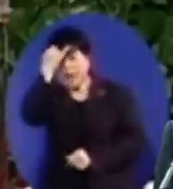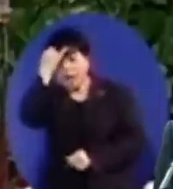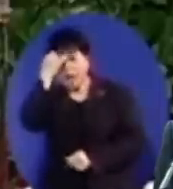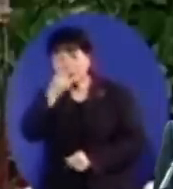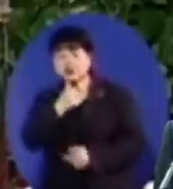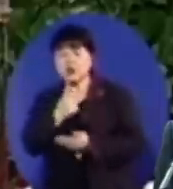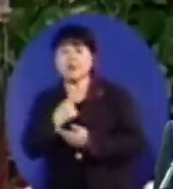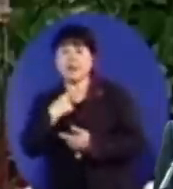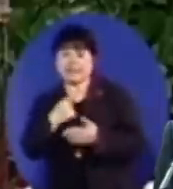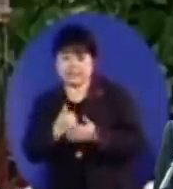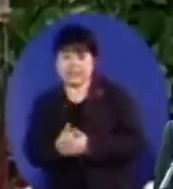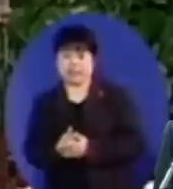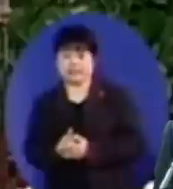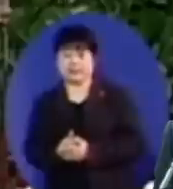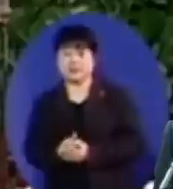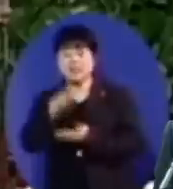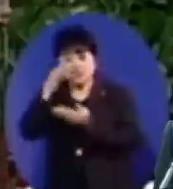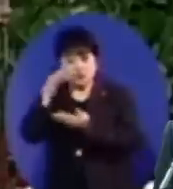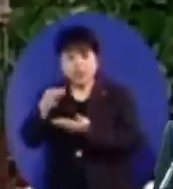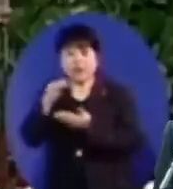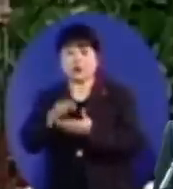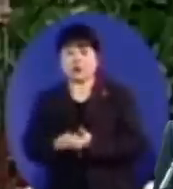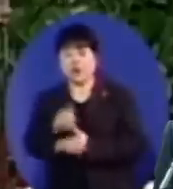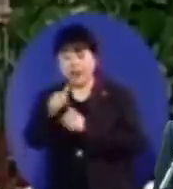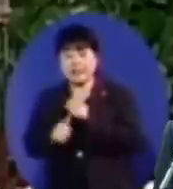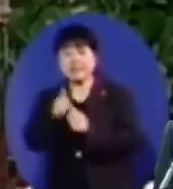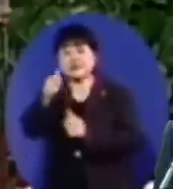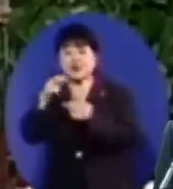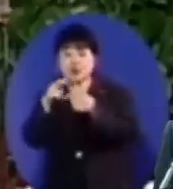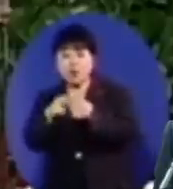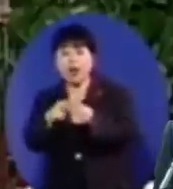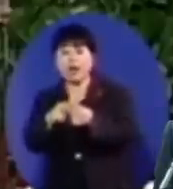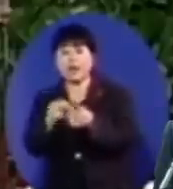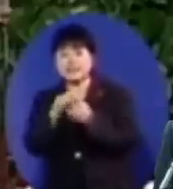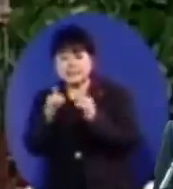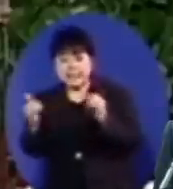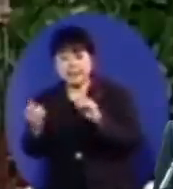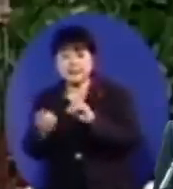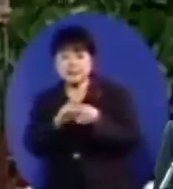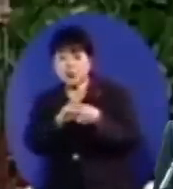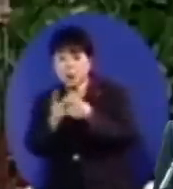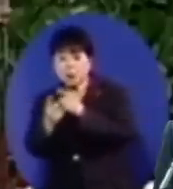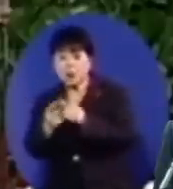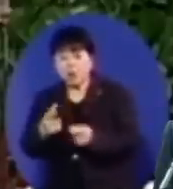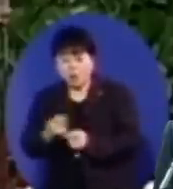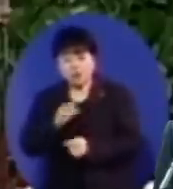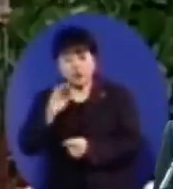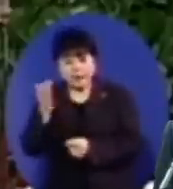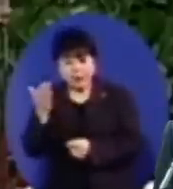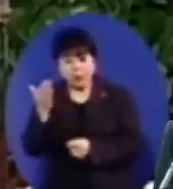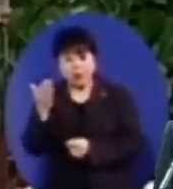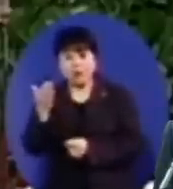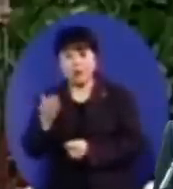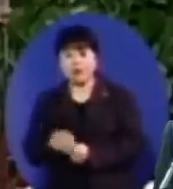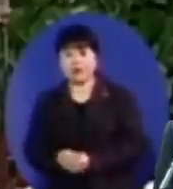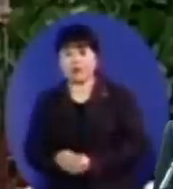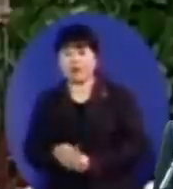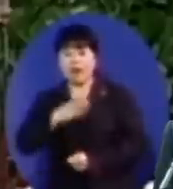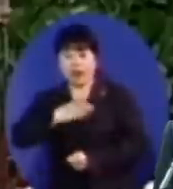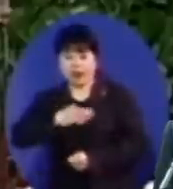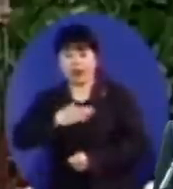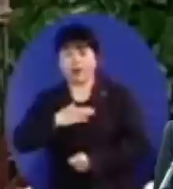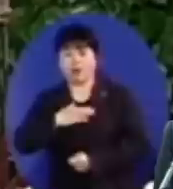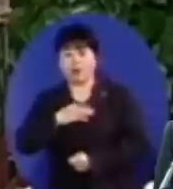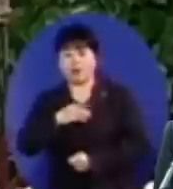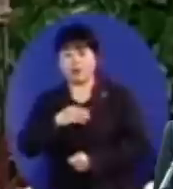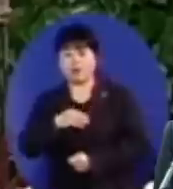범죄한 그 죄가로 말미암아 하나님과 인간이 원수가 된 것을 기화로